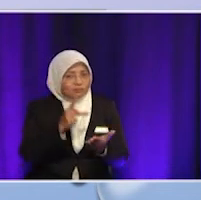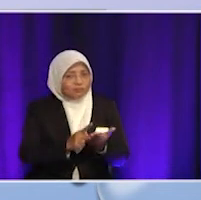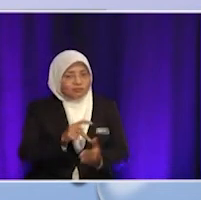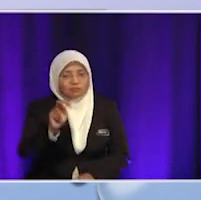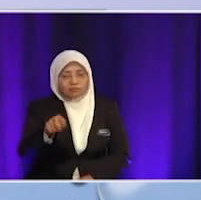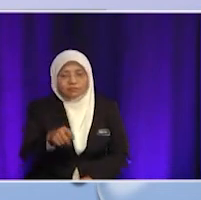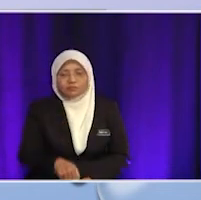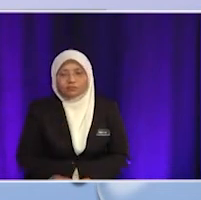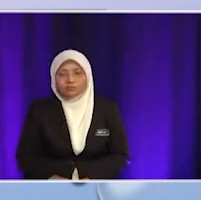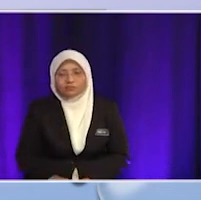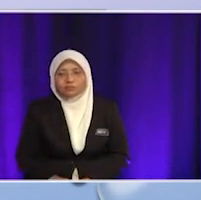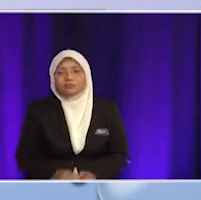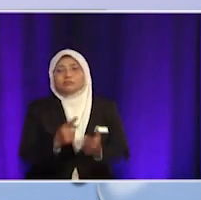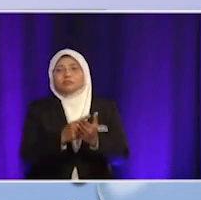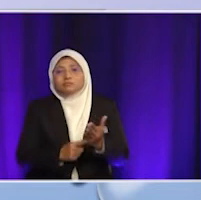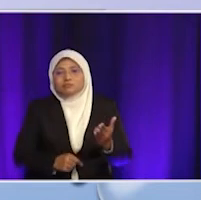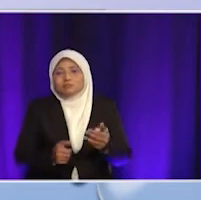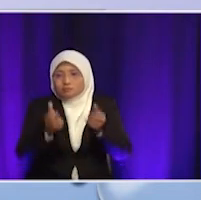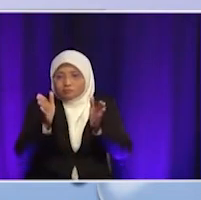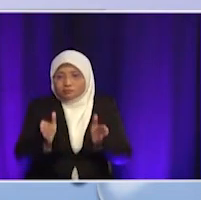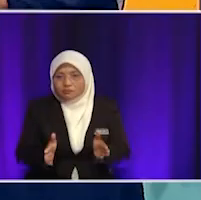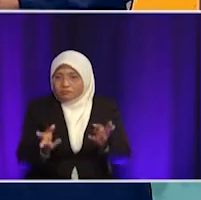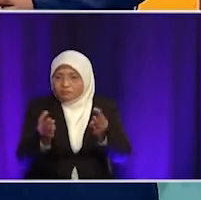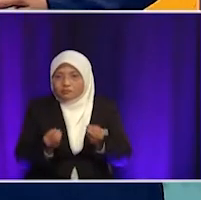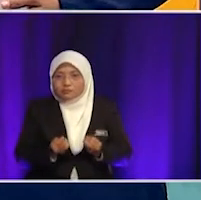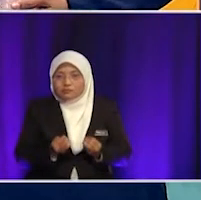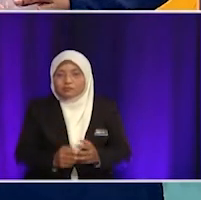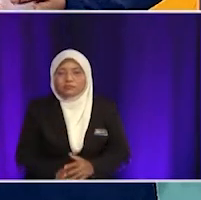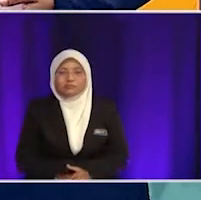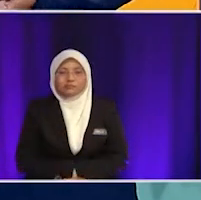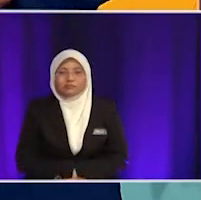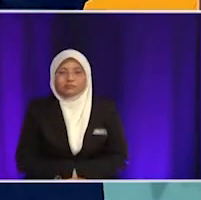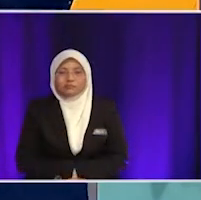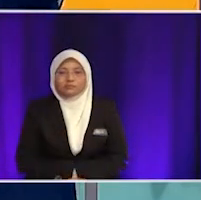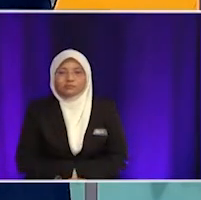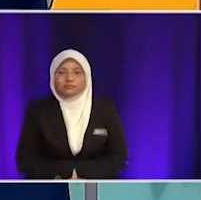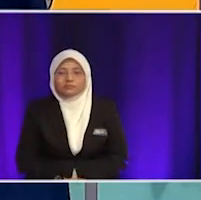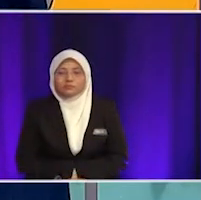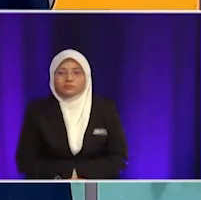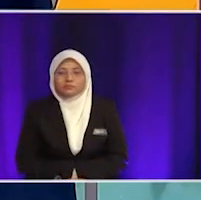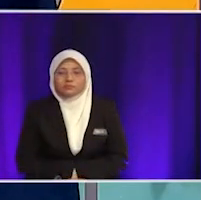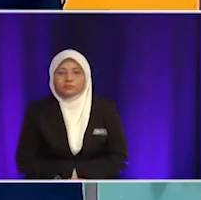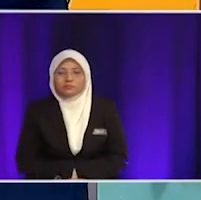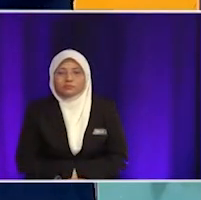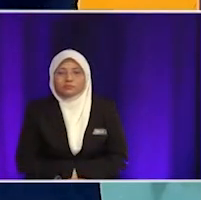kehendak pelanggan kita tahu juga apa yang perlu yang pelanggan kita perlukan